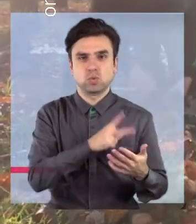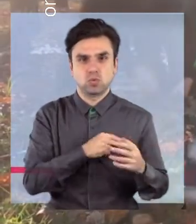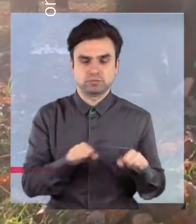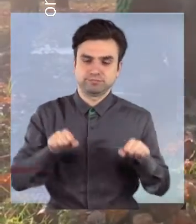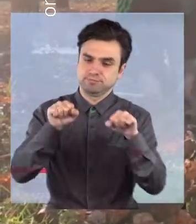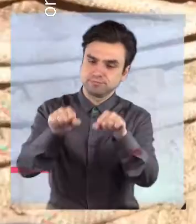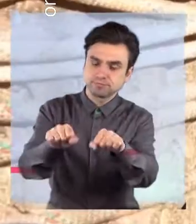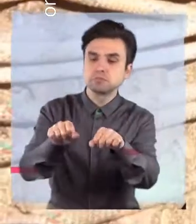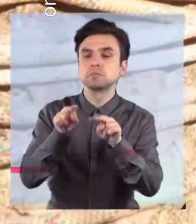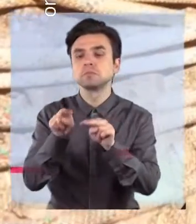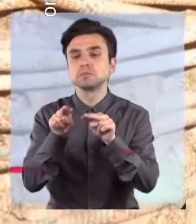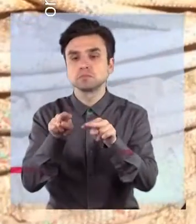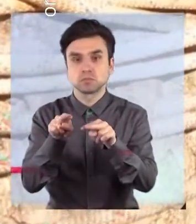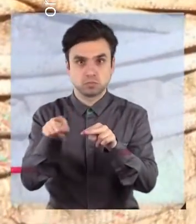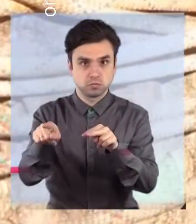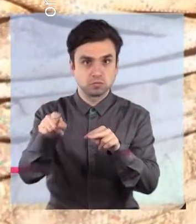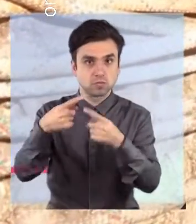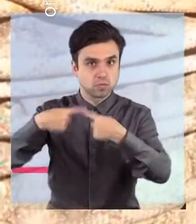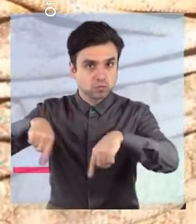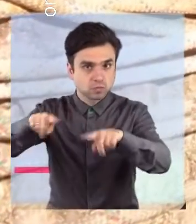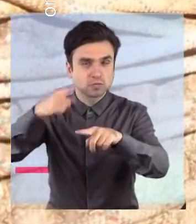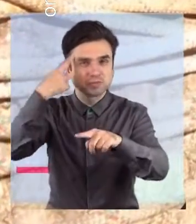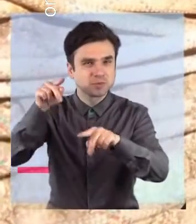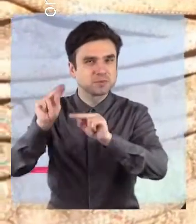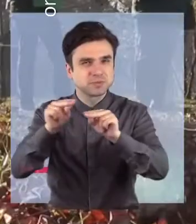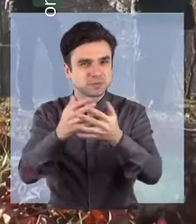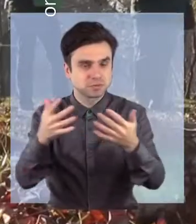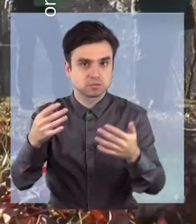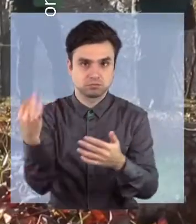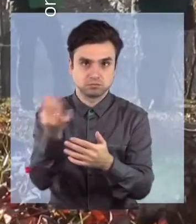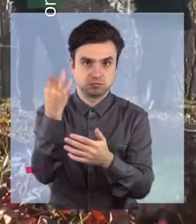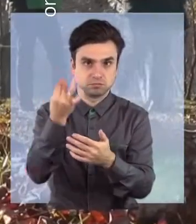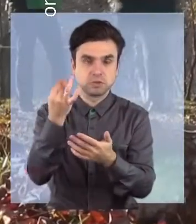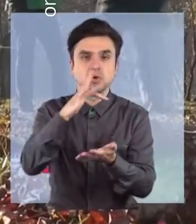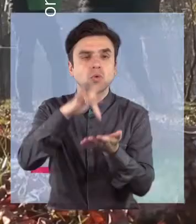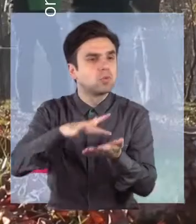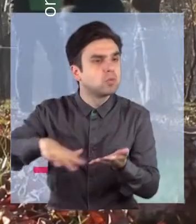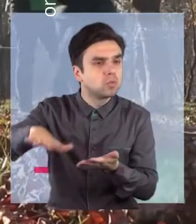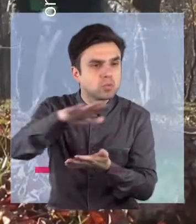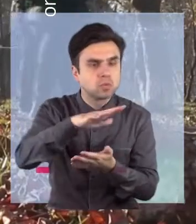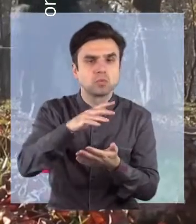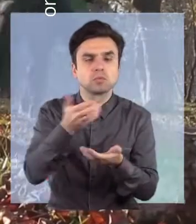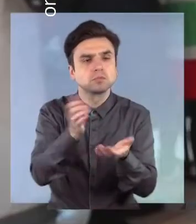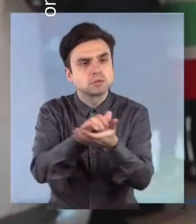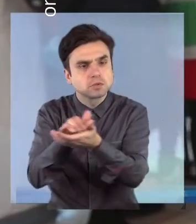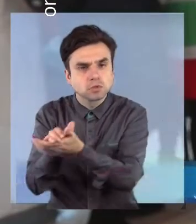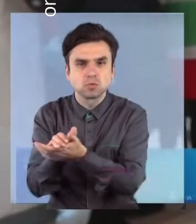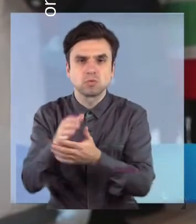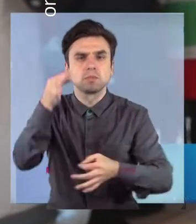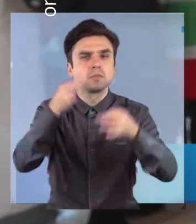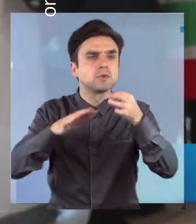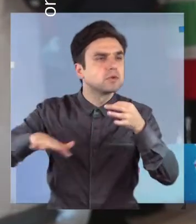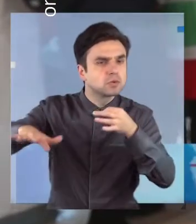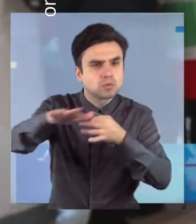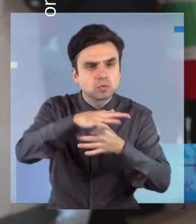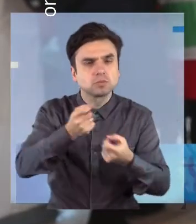ініціативою. Адже таким чином молоде покоління ближче знайомиться із рідним містом, вчиться любити природу та отримує корисні навички.